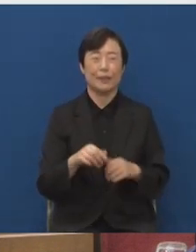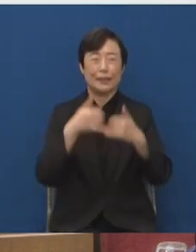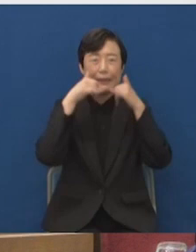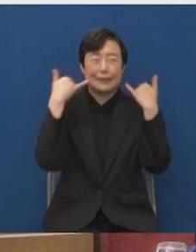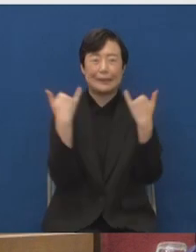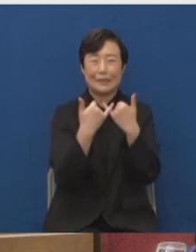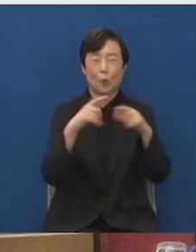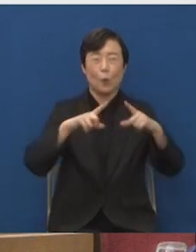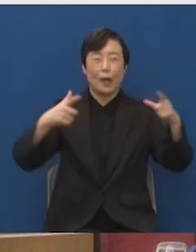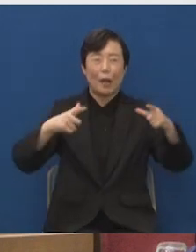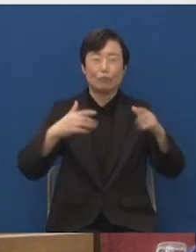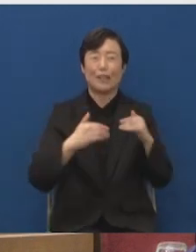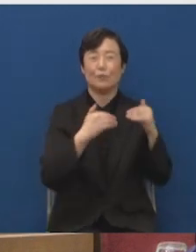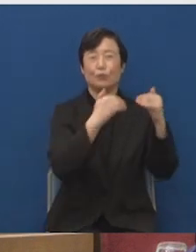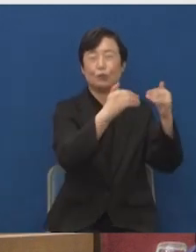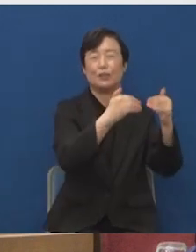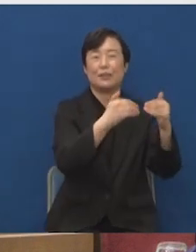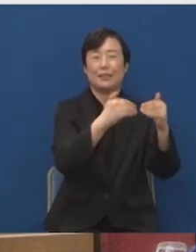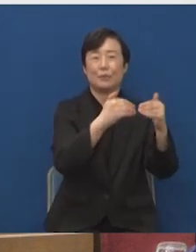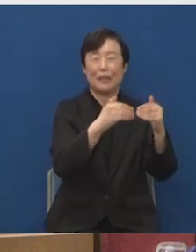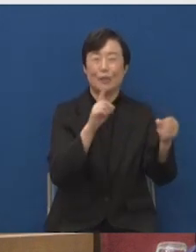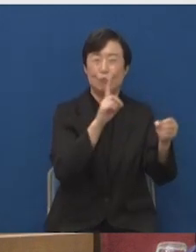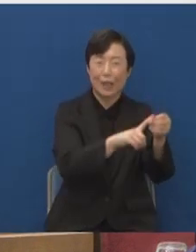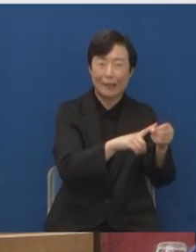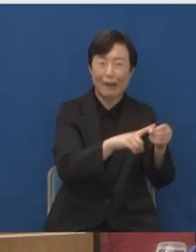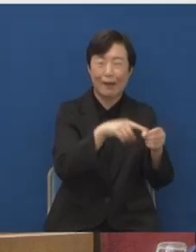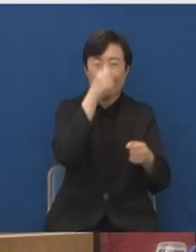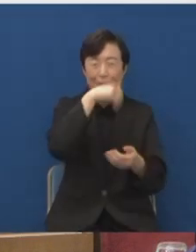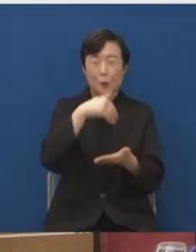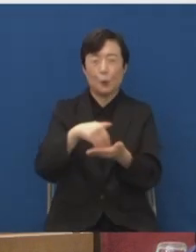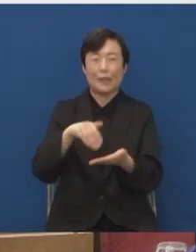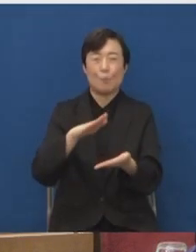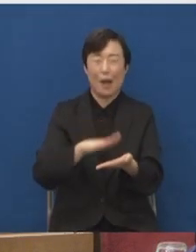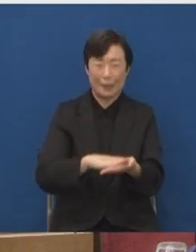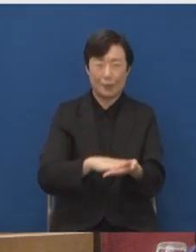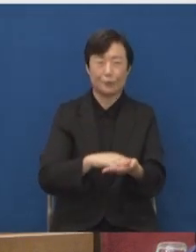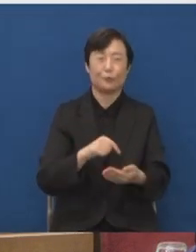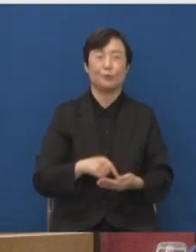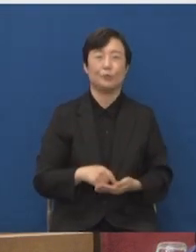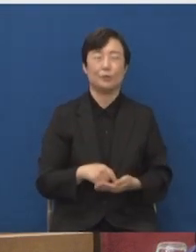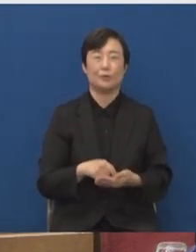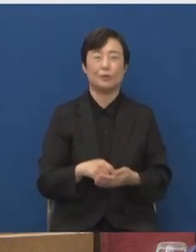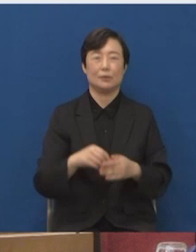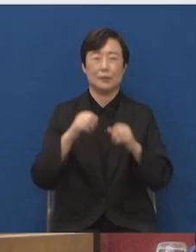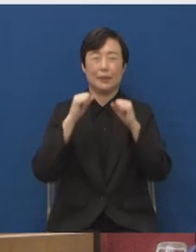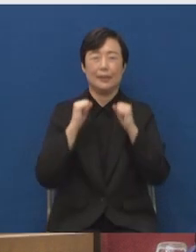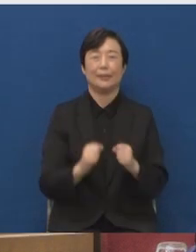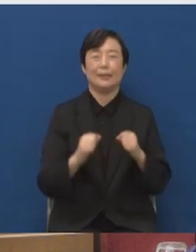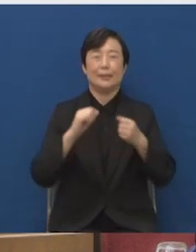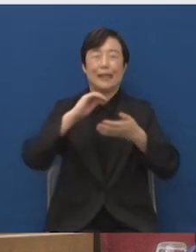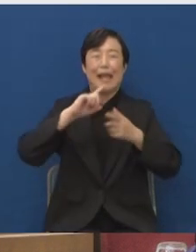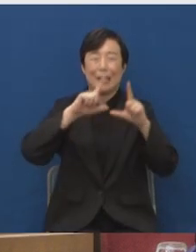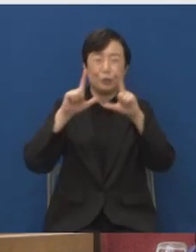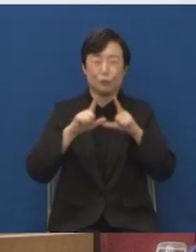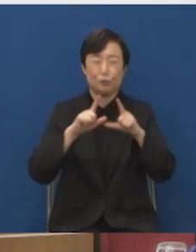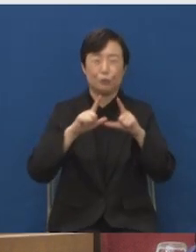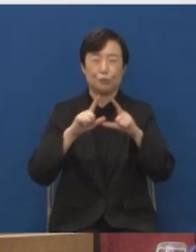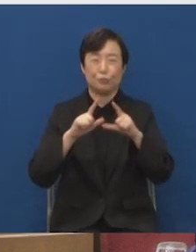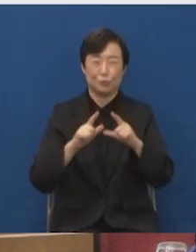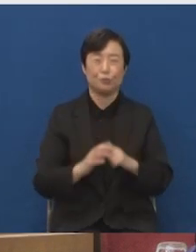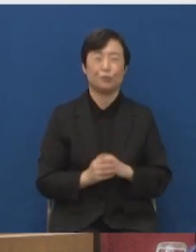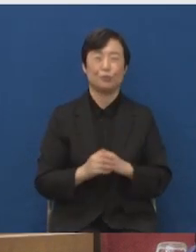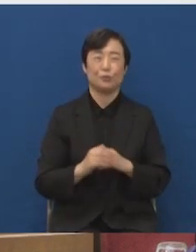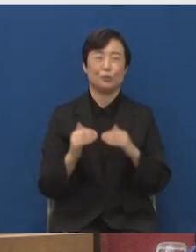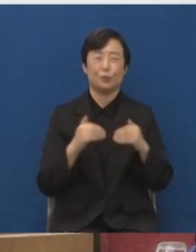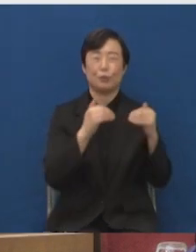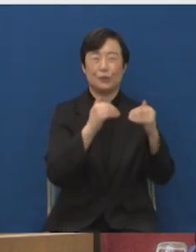拡大の推進に向けた予算を計上しております。公民連携の下、定住移住促進に取り組むとともに、京都の大学